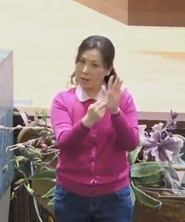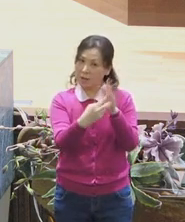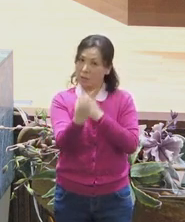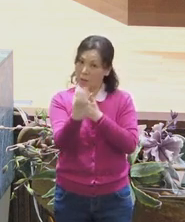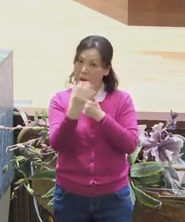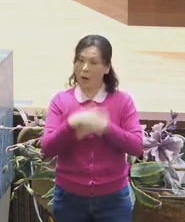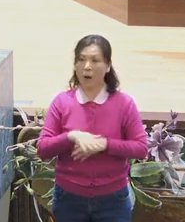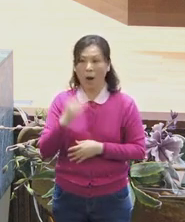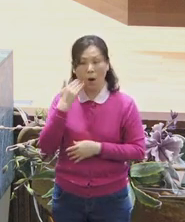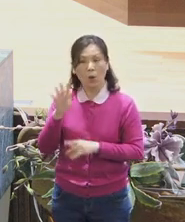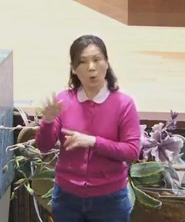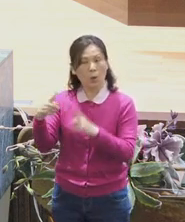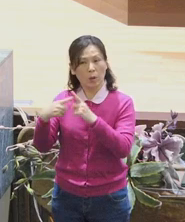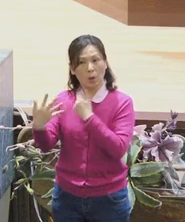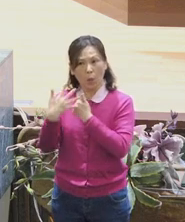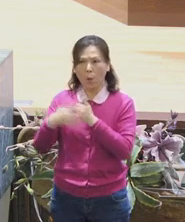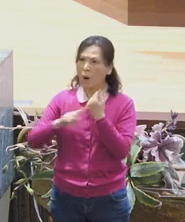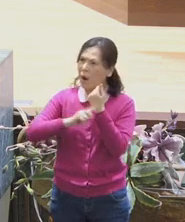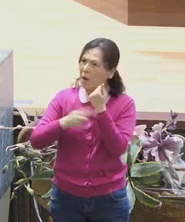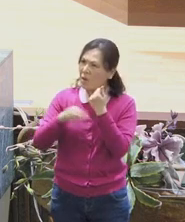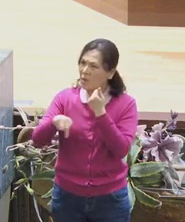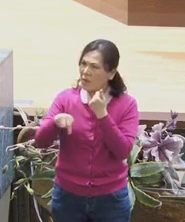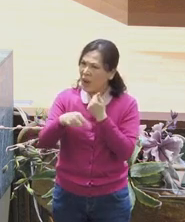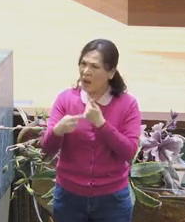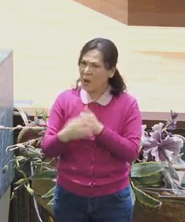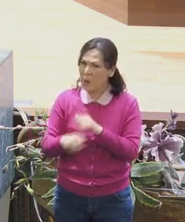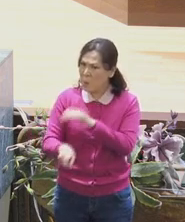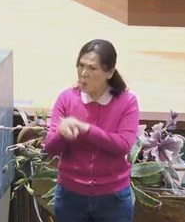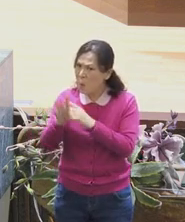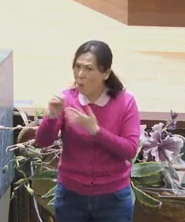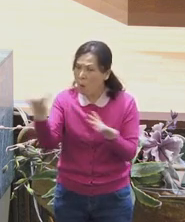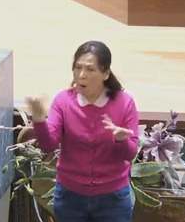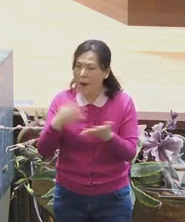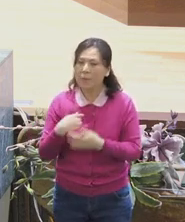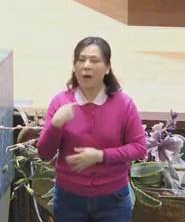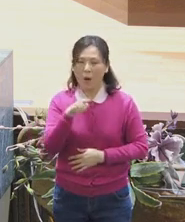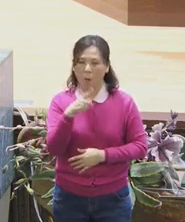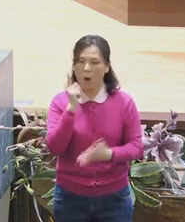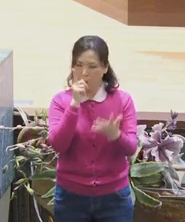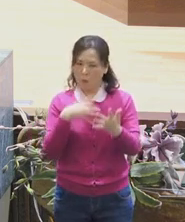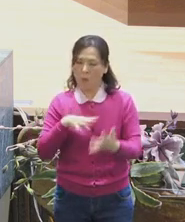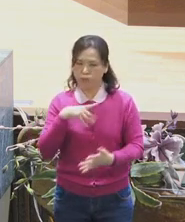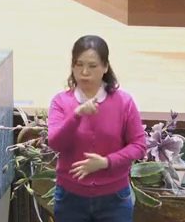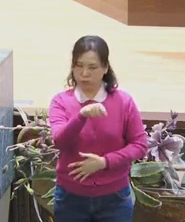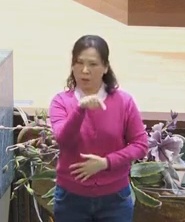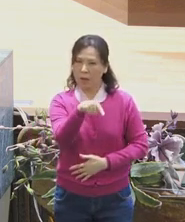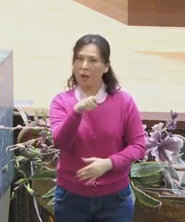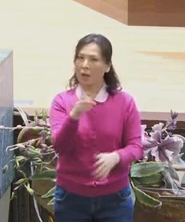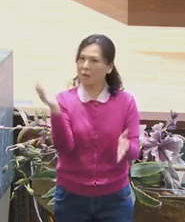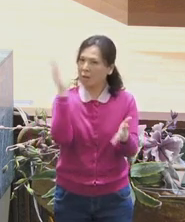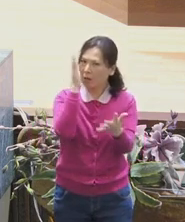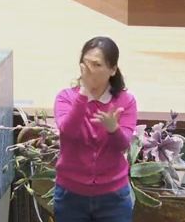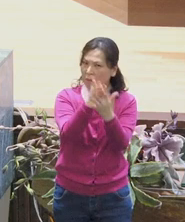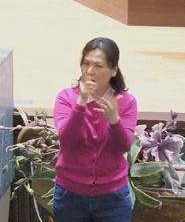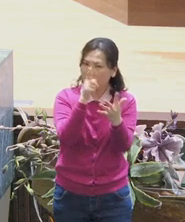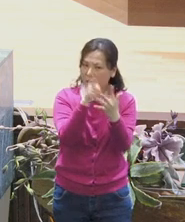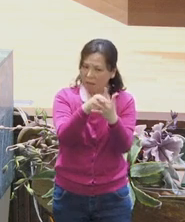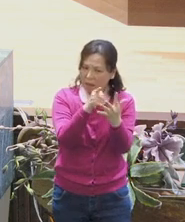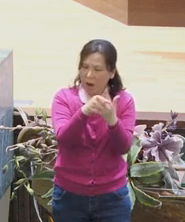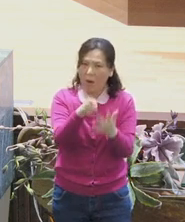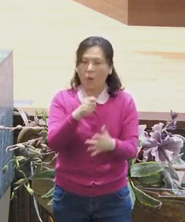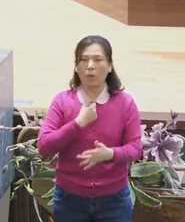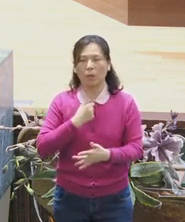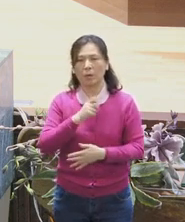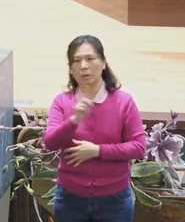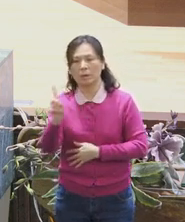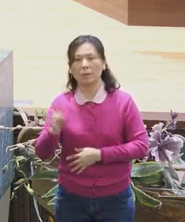我有没有法律上的问题，那我就要知道你们到底在做什么。那这个时候呢，他就用了很多，就是工程师很习惯用